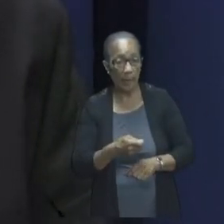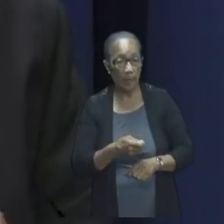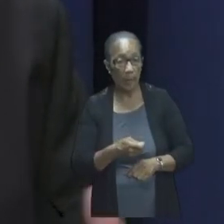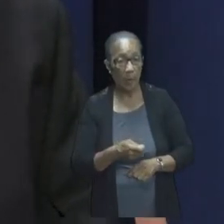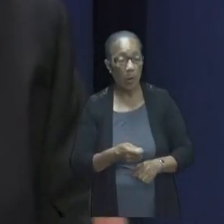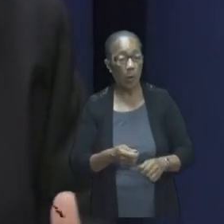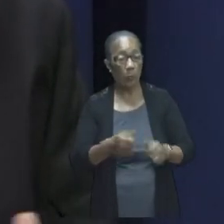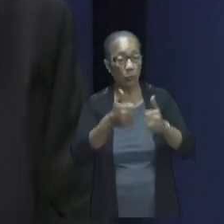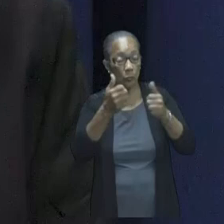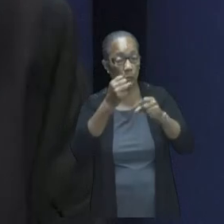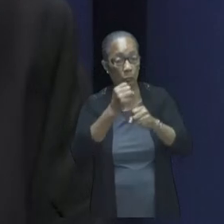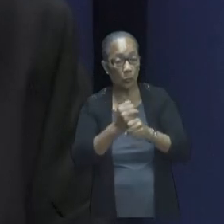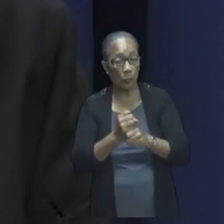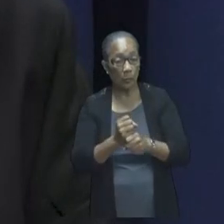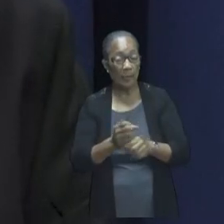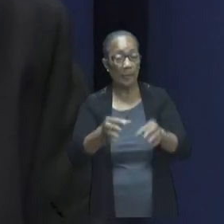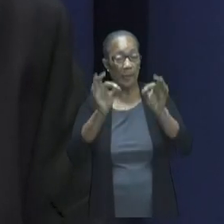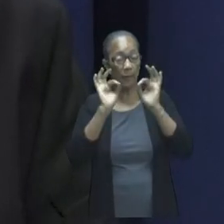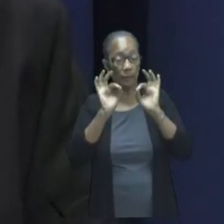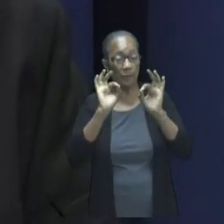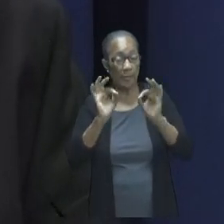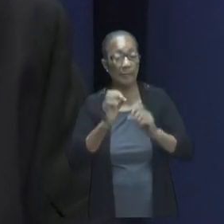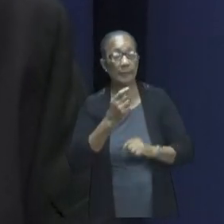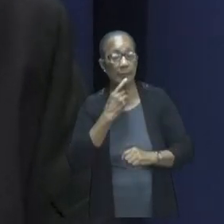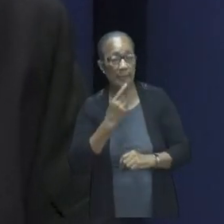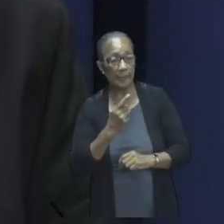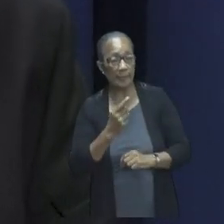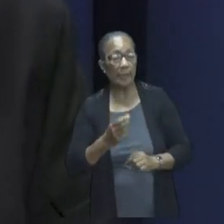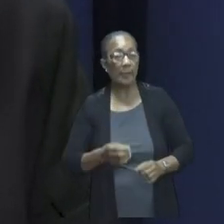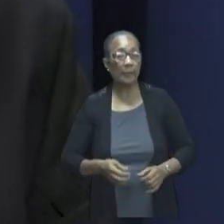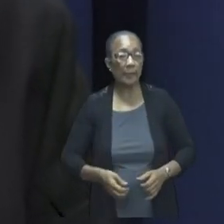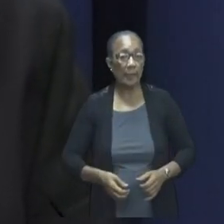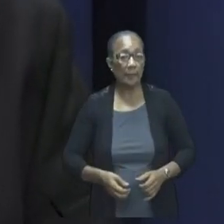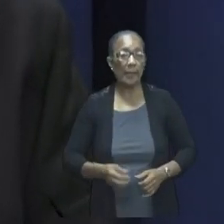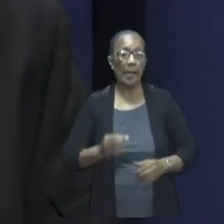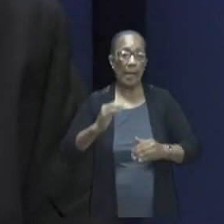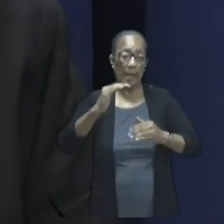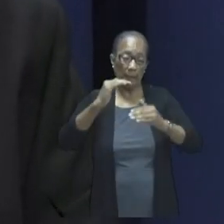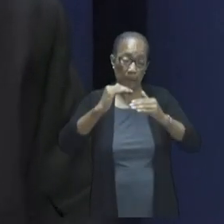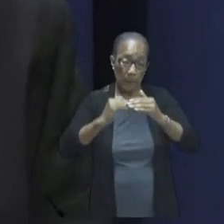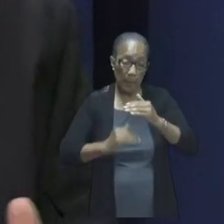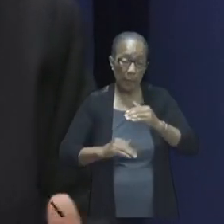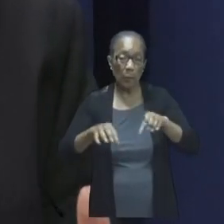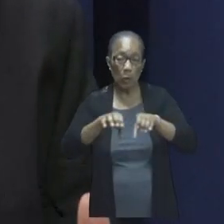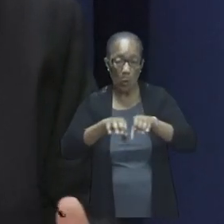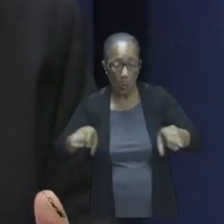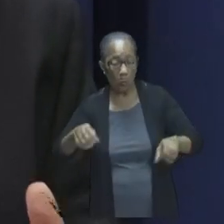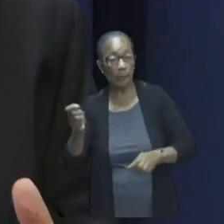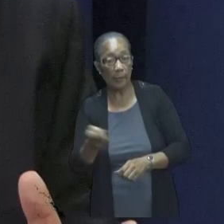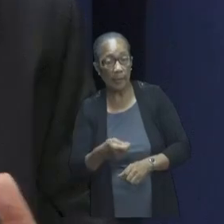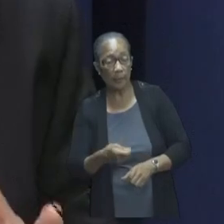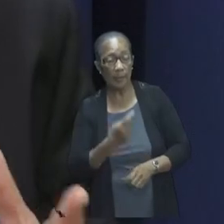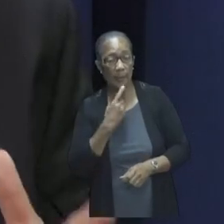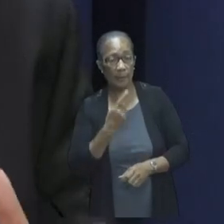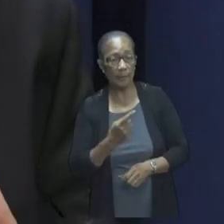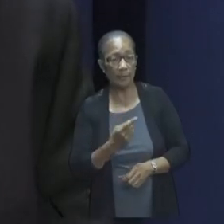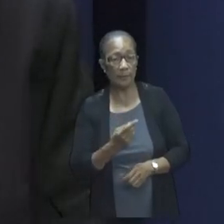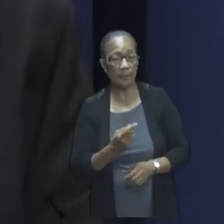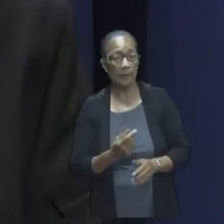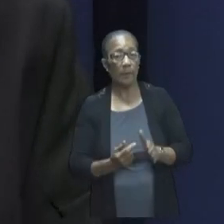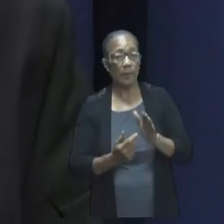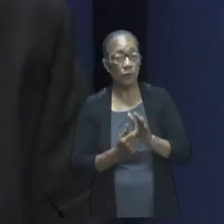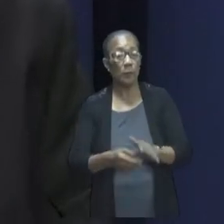te leggen die efficiëntie cellen in houden dat er veel minder houtkap zou plaatsvinden dus meer althans op een